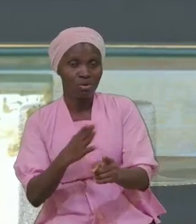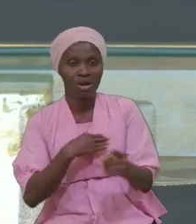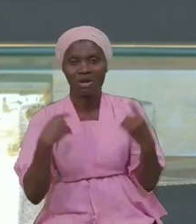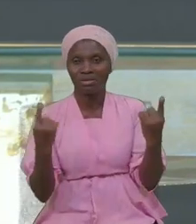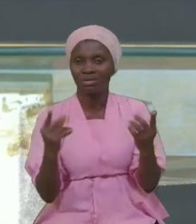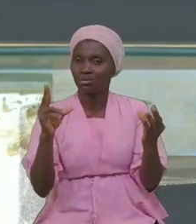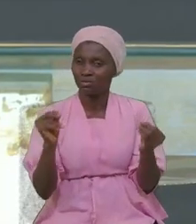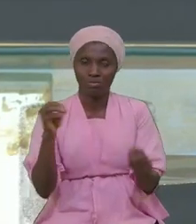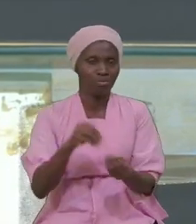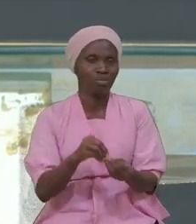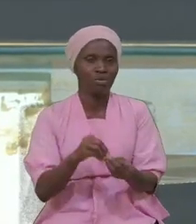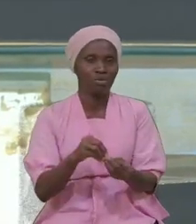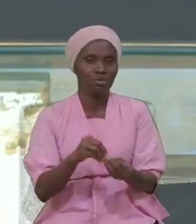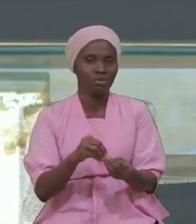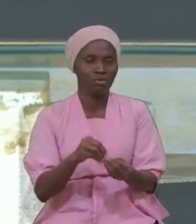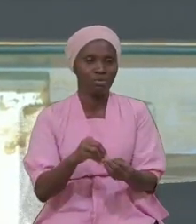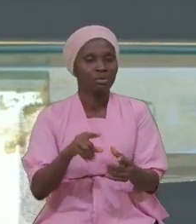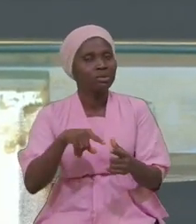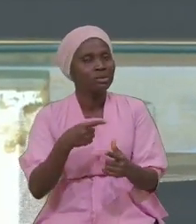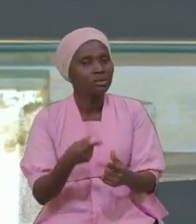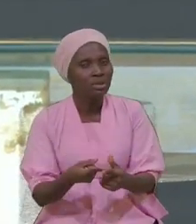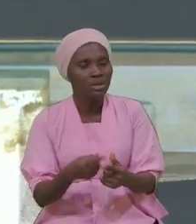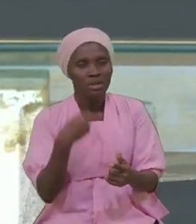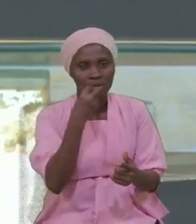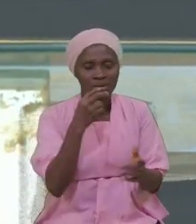Va et ne pêche plus.